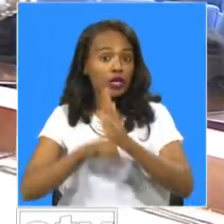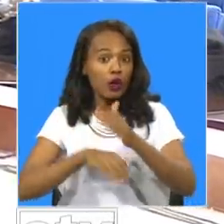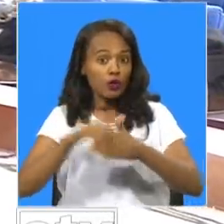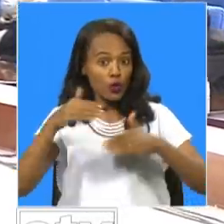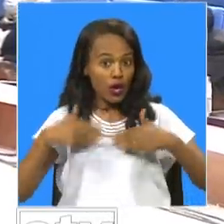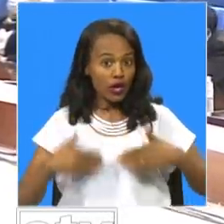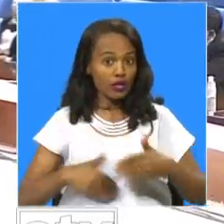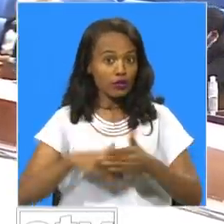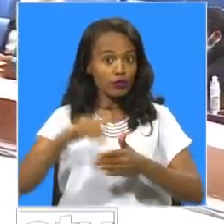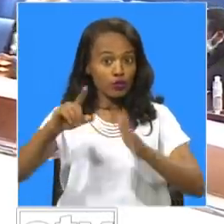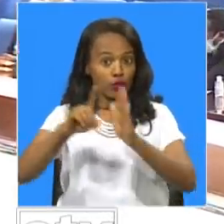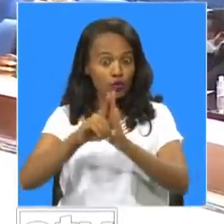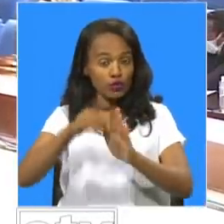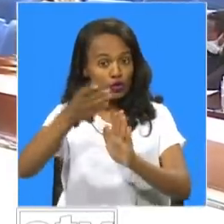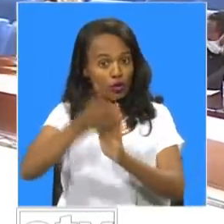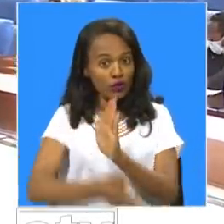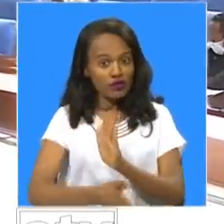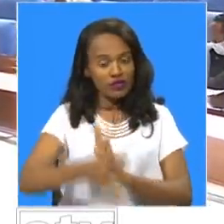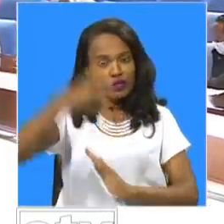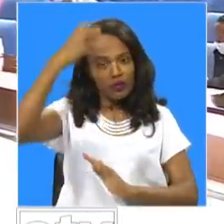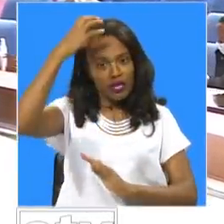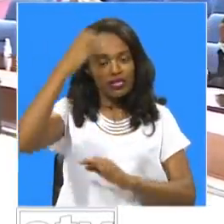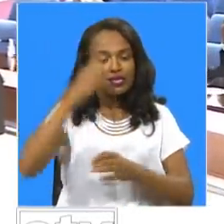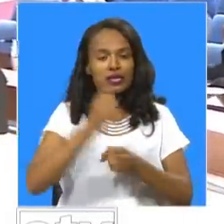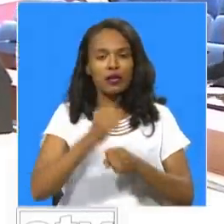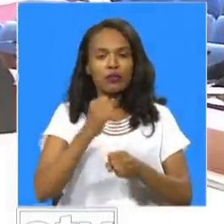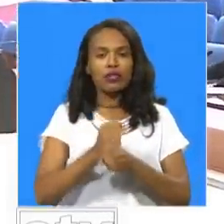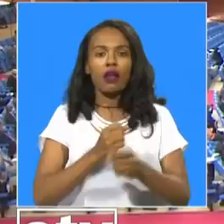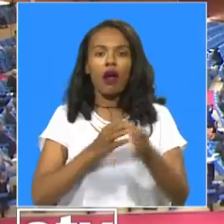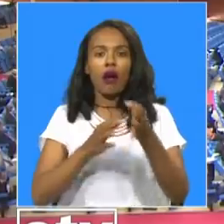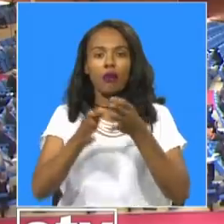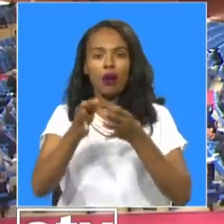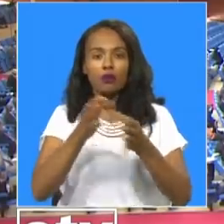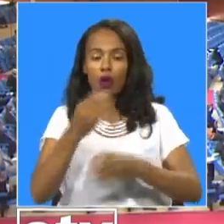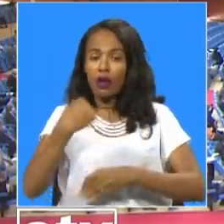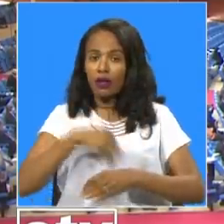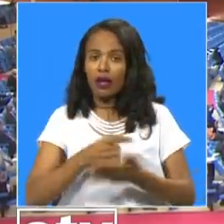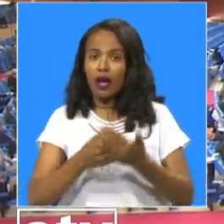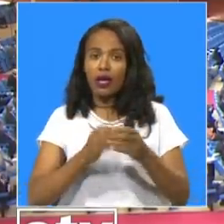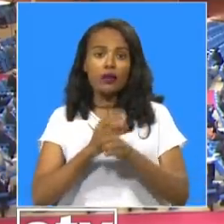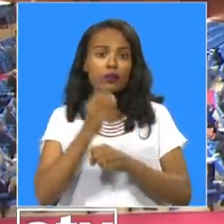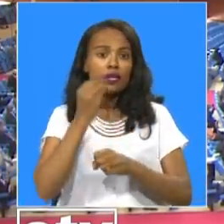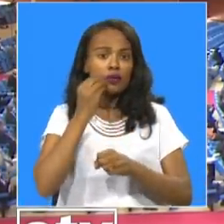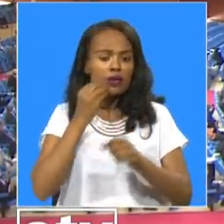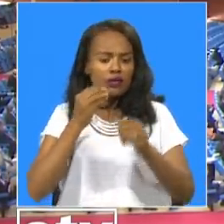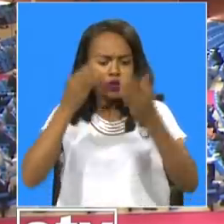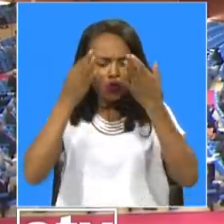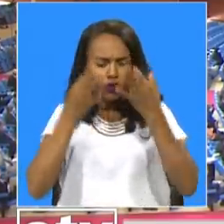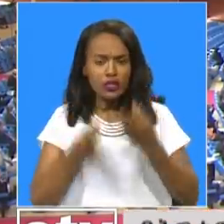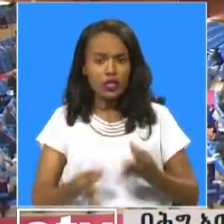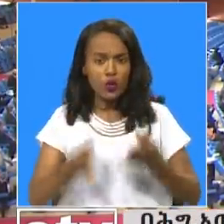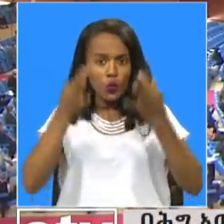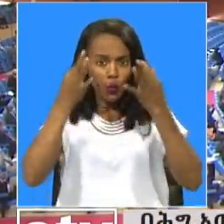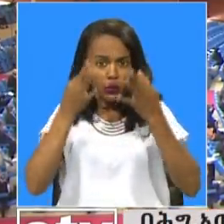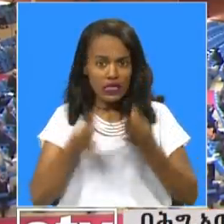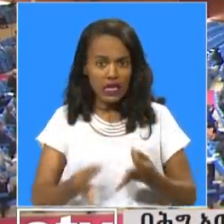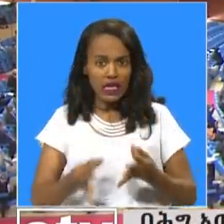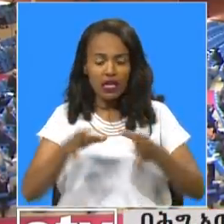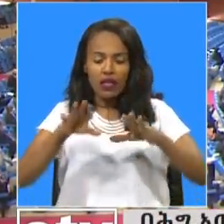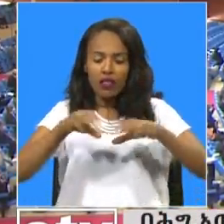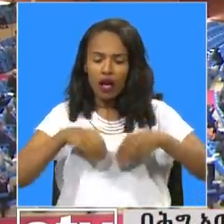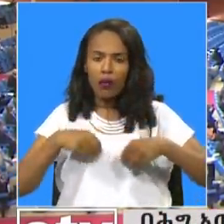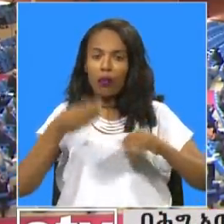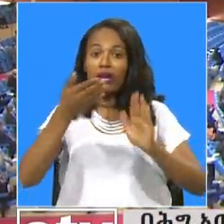አካላት የሚወጡ ህጎችን ለማስፈጸም መንግስት እንደሚሰራ አብራርቷል። እኛ የምክር ቤት ውስጥ ነው ውሳኔ